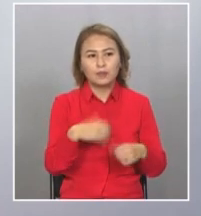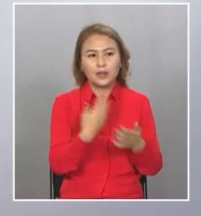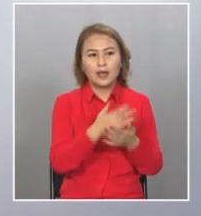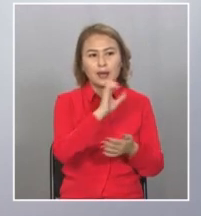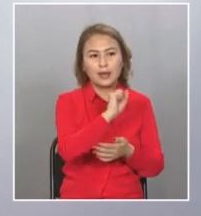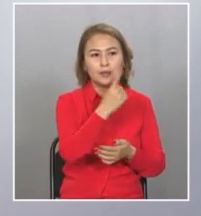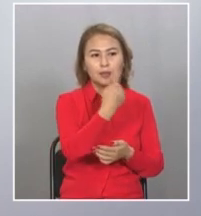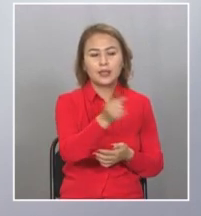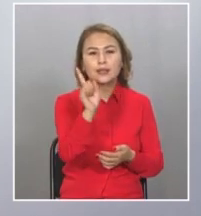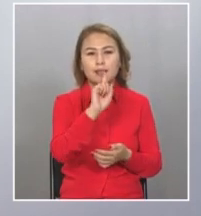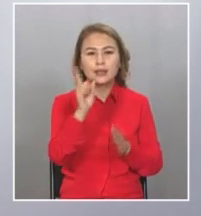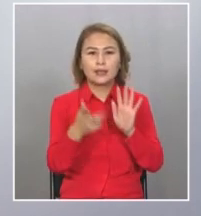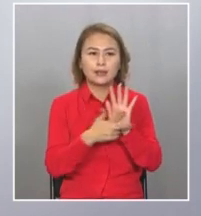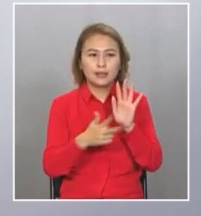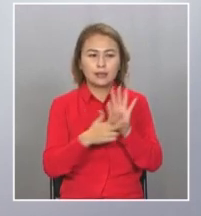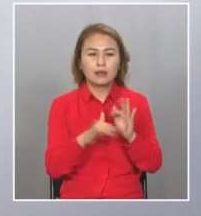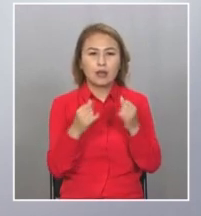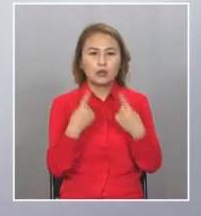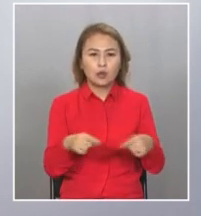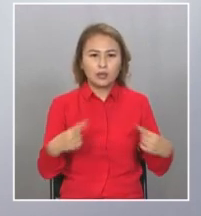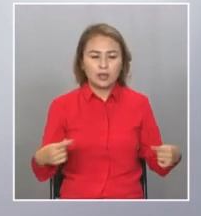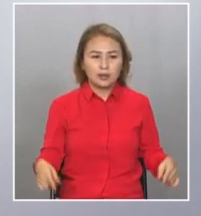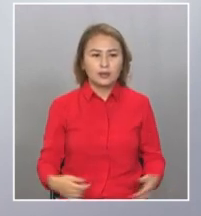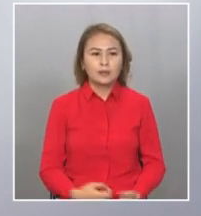A1, Z8, тағы сол сияқты.